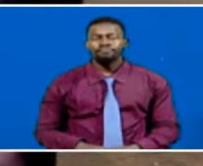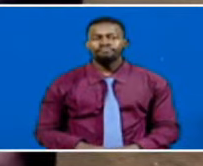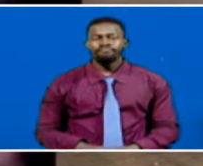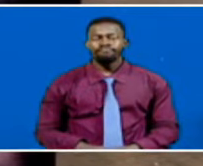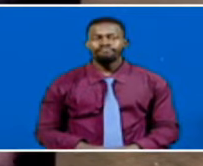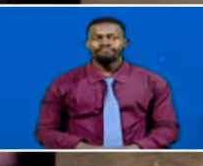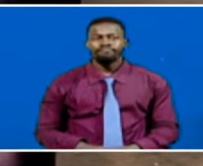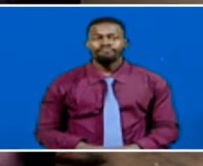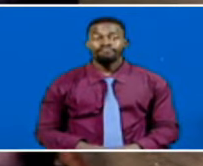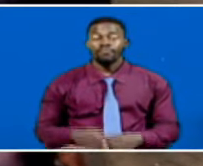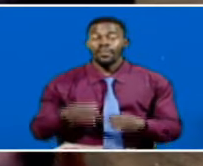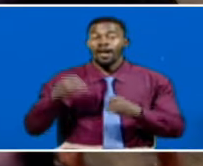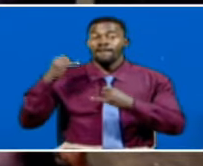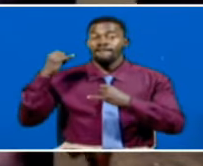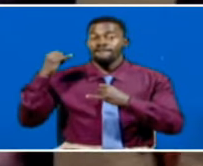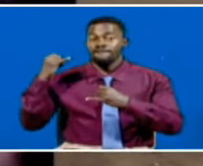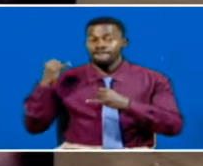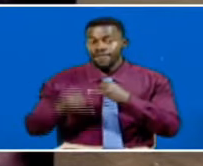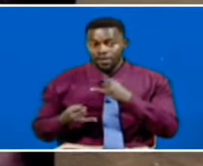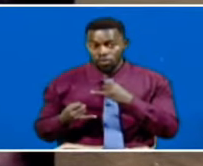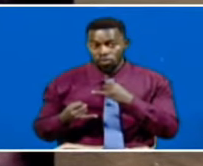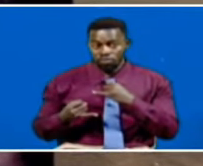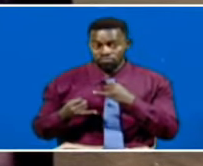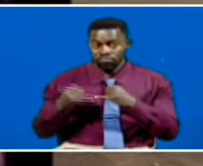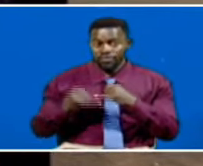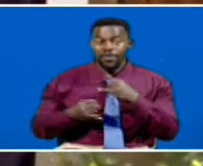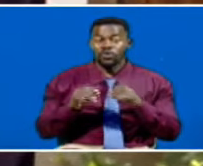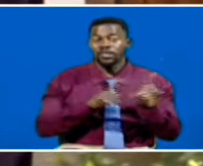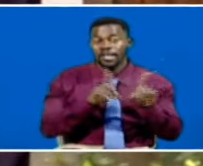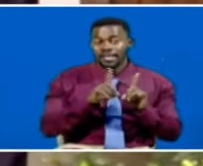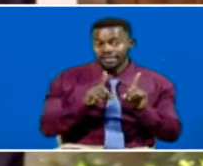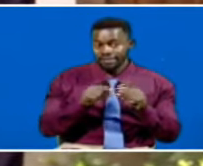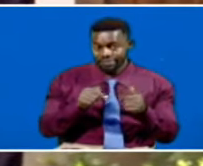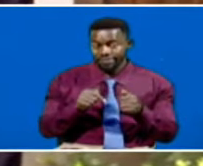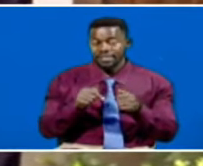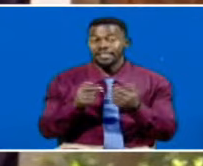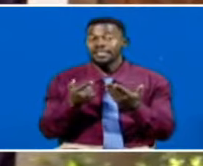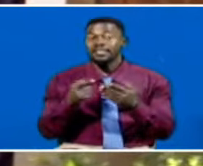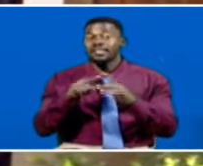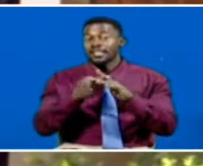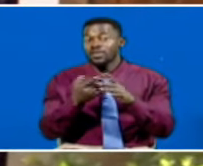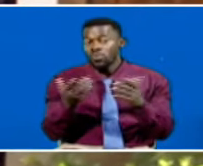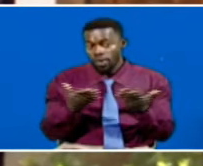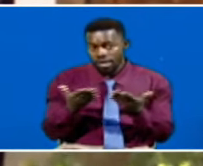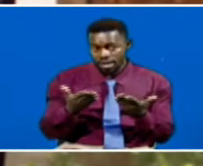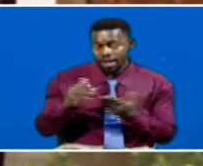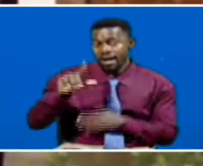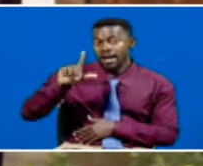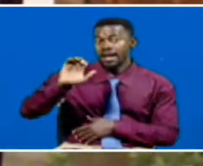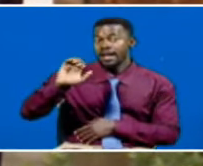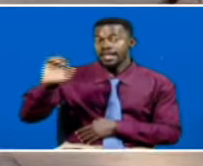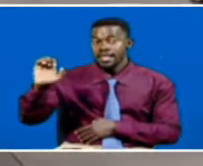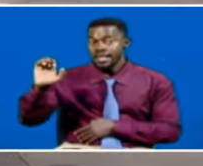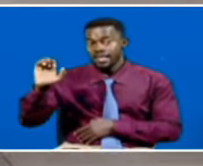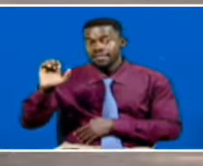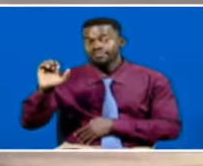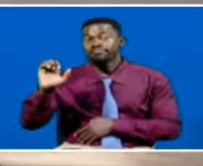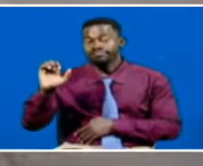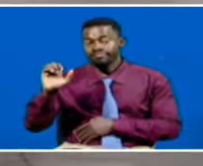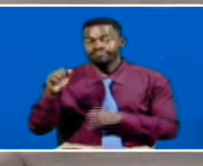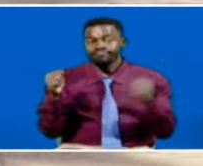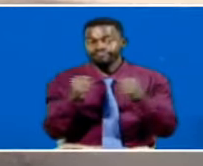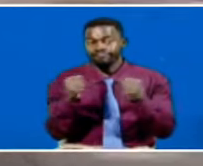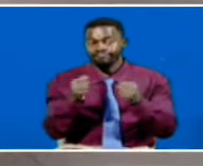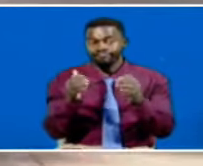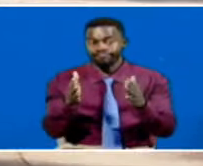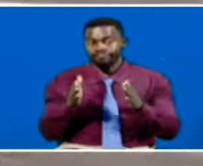Safari ya mwisho ya June Moi ilianzia katika hifadhi ya maiti ya Lee alikokuwa kahifadhiwa tangu afariki.